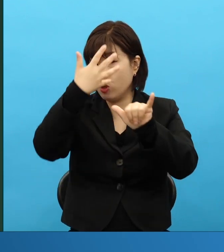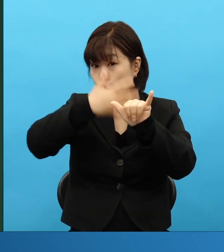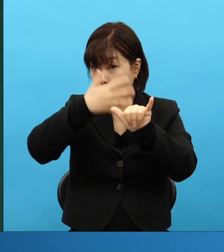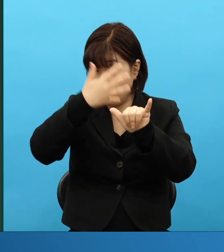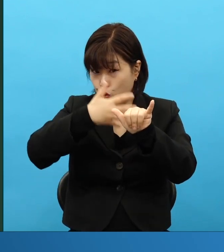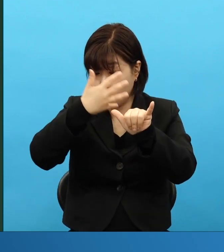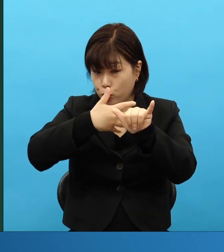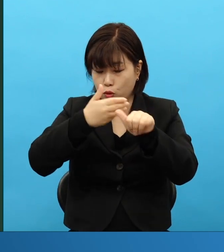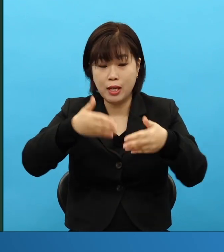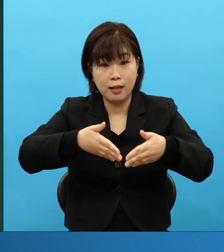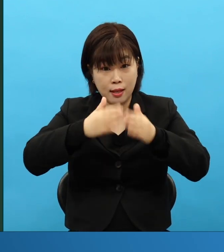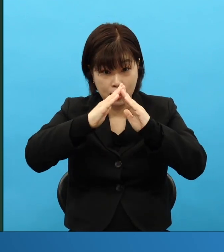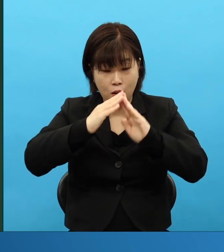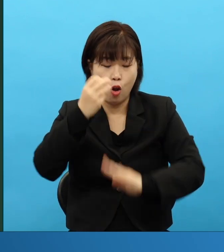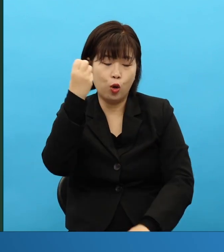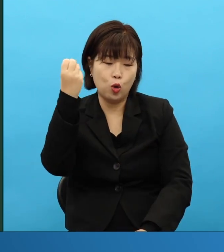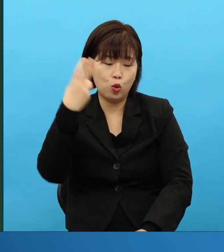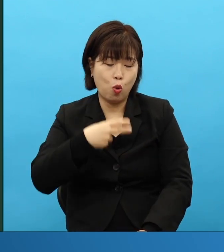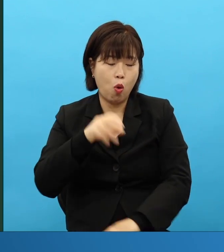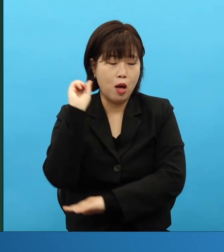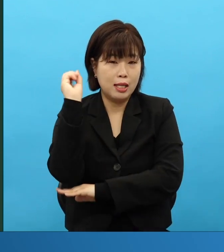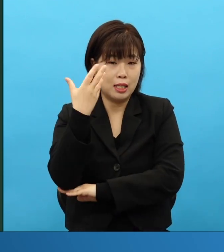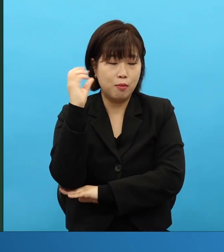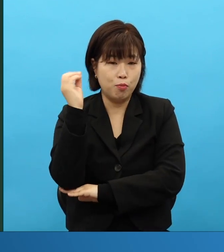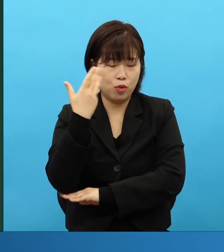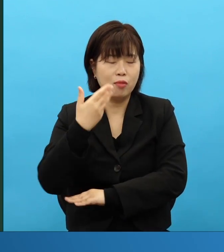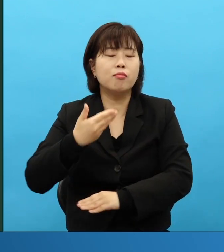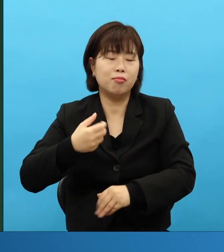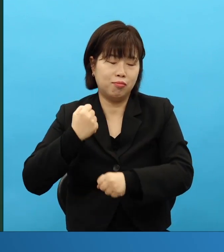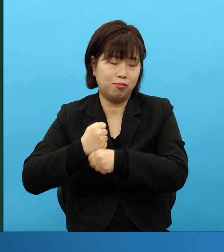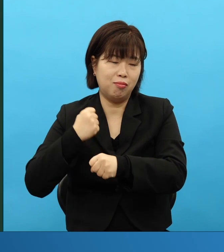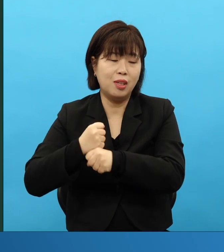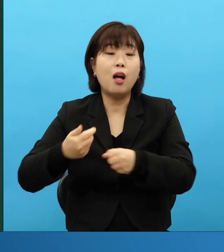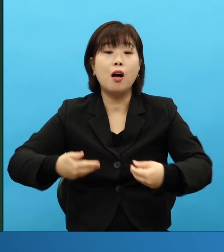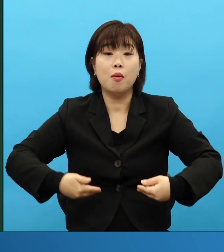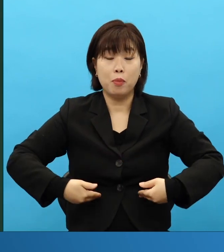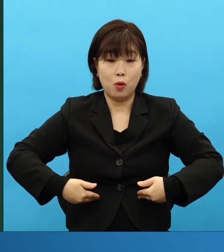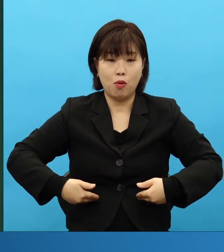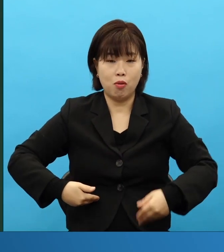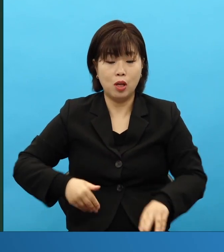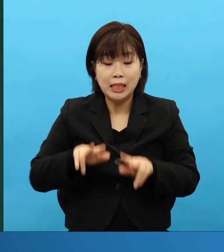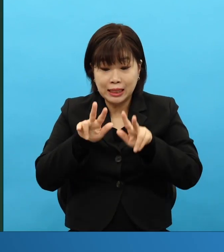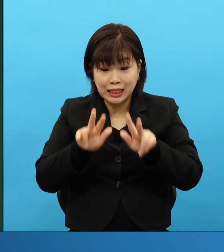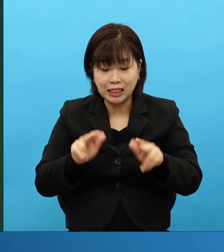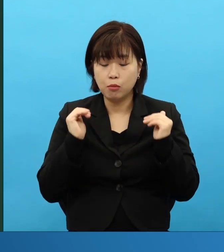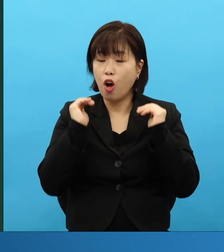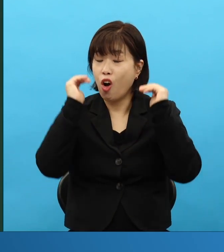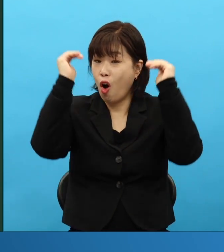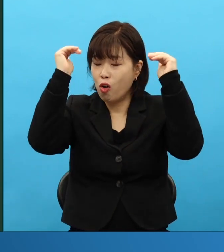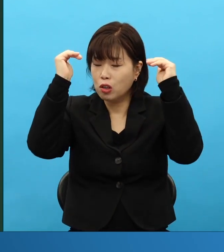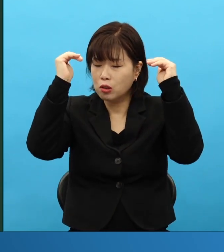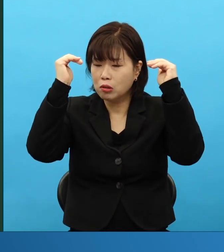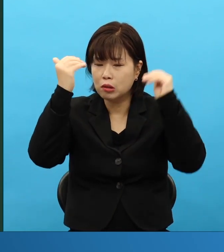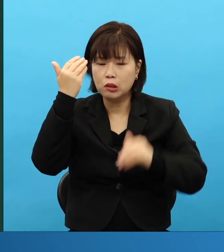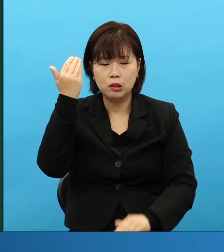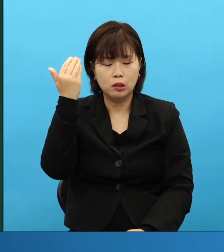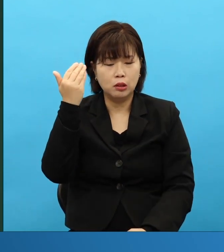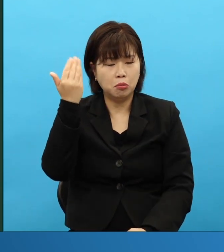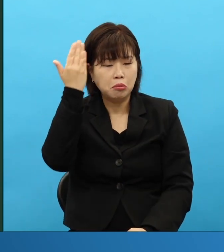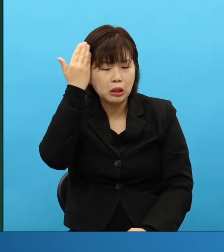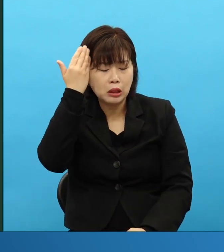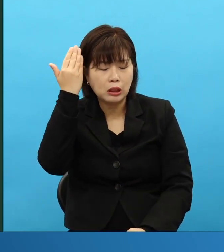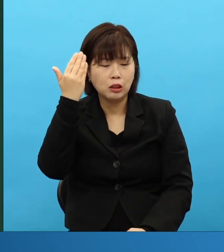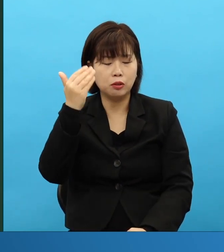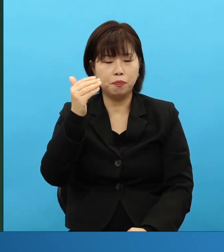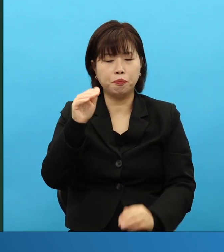well. 지금 기성세대는 현재는 맞지만 앞으로 안 맞기 때문에 여러분들이 미리 참여하는 소통하고 세계라는 걸